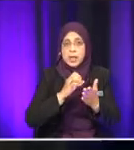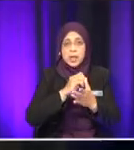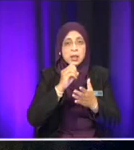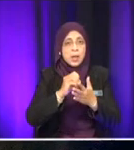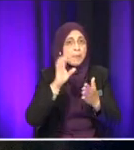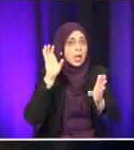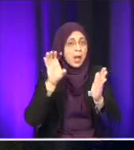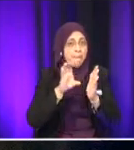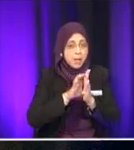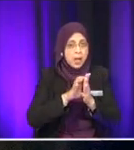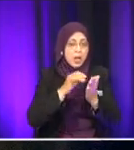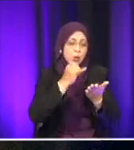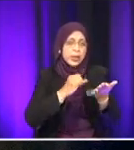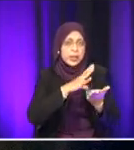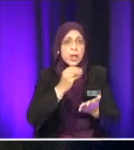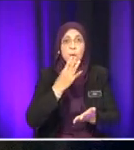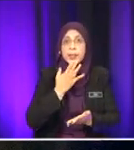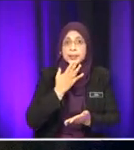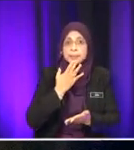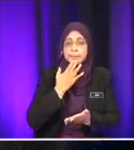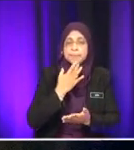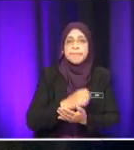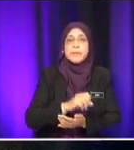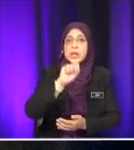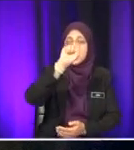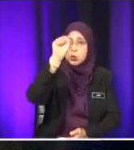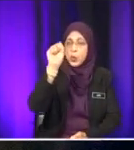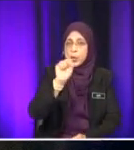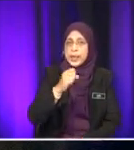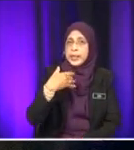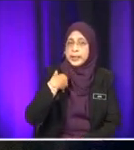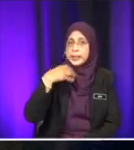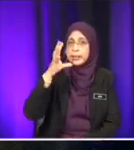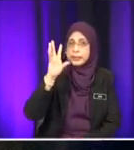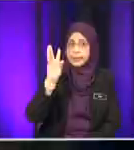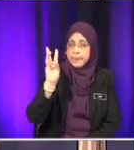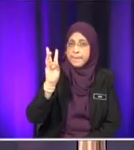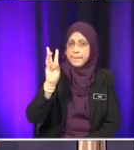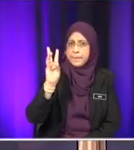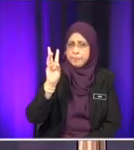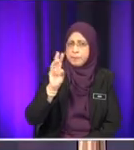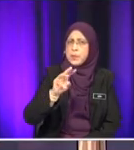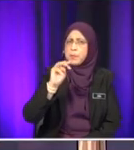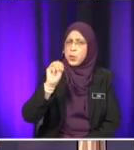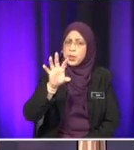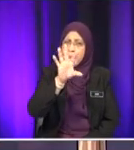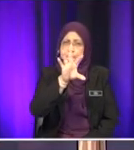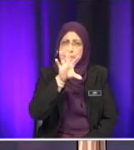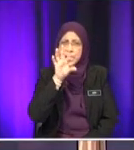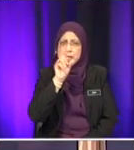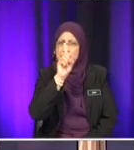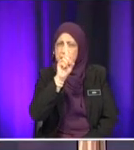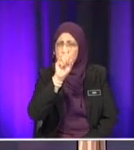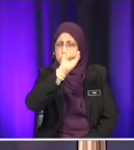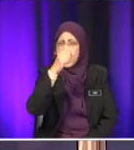semua dan soalnya adalah 6 soal lain calon hanya memilih satu saja